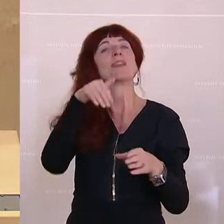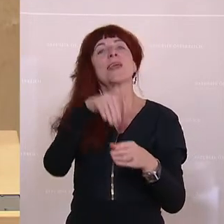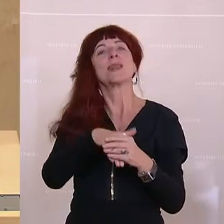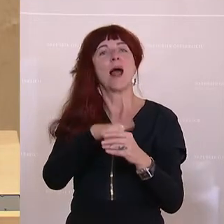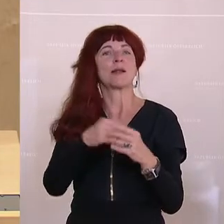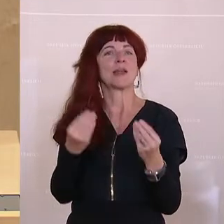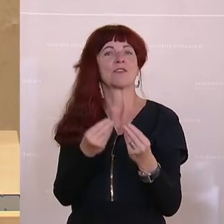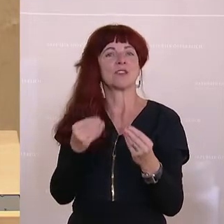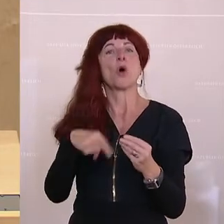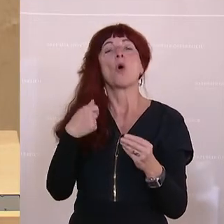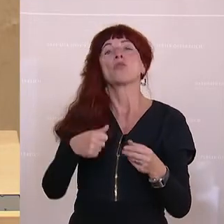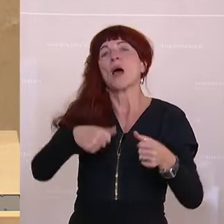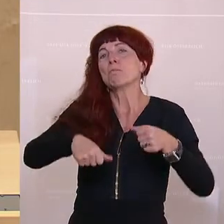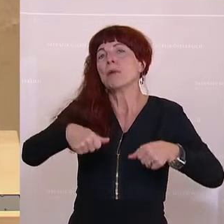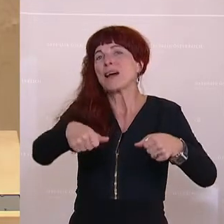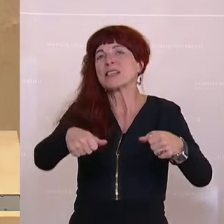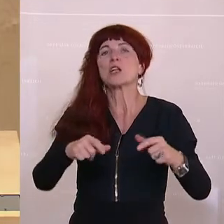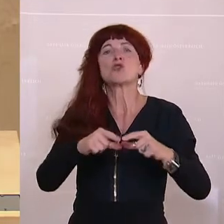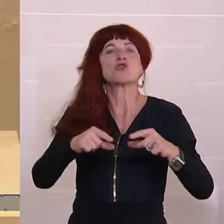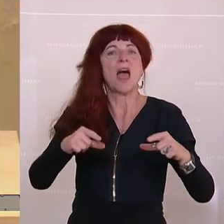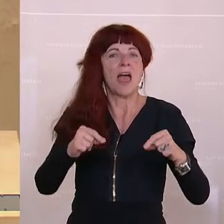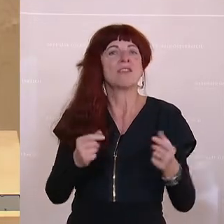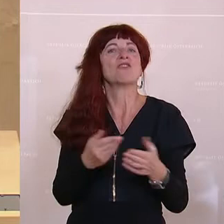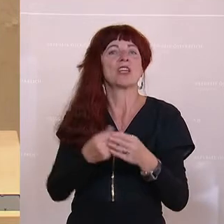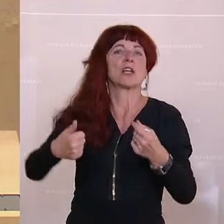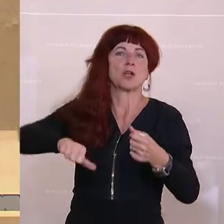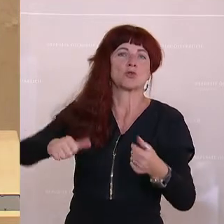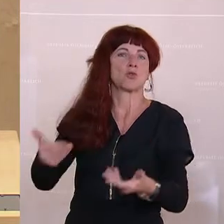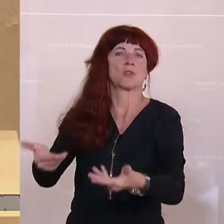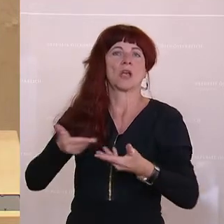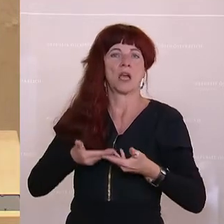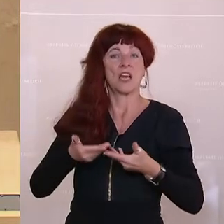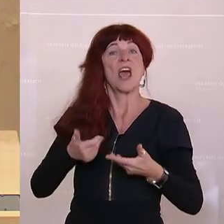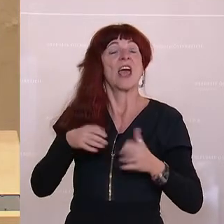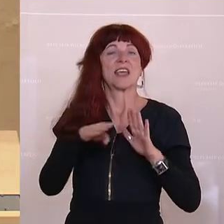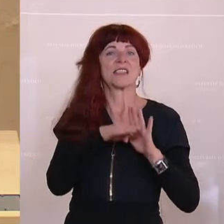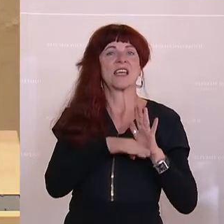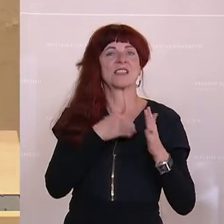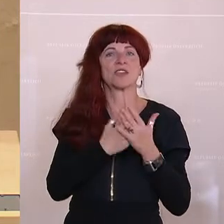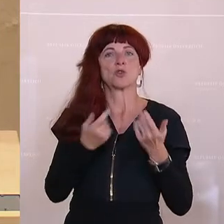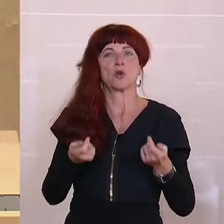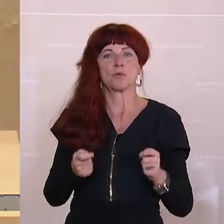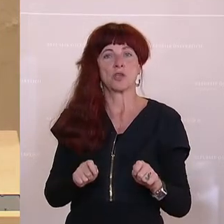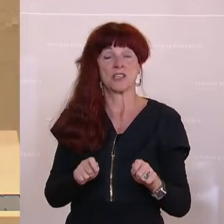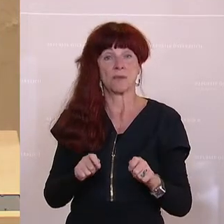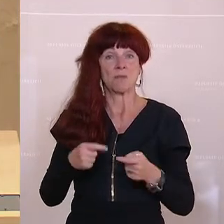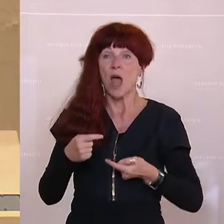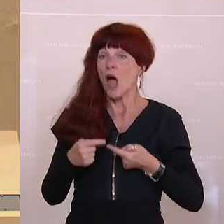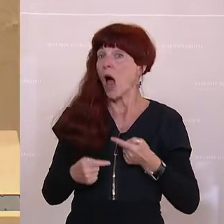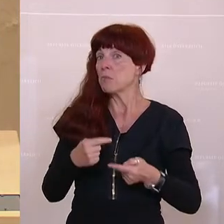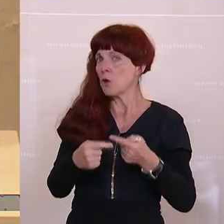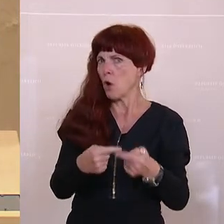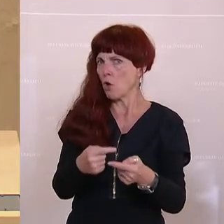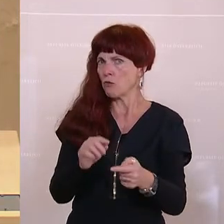Puzzlestein vor, nämlich dann ein Gesetz, das wir dann beschließen sollen. Den Vorgang, wie Sie das machen, finde ich